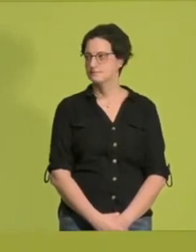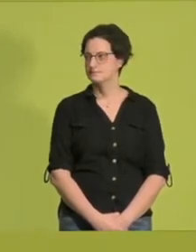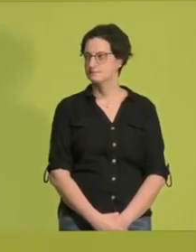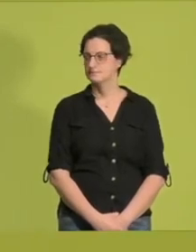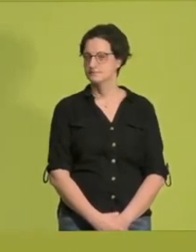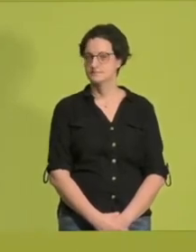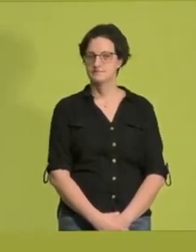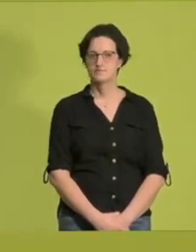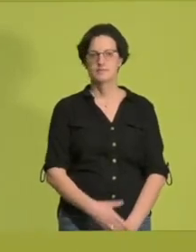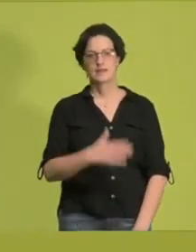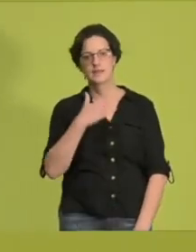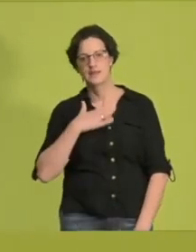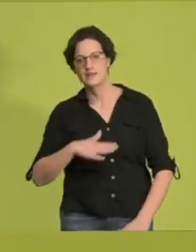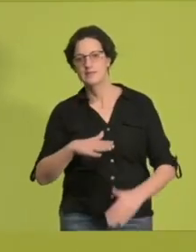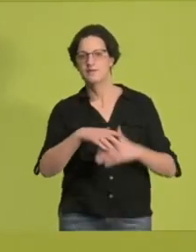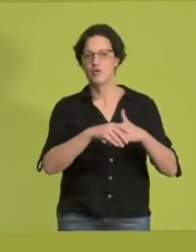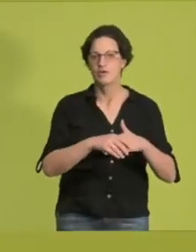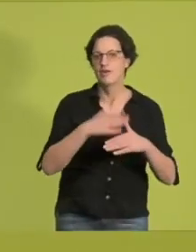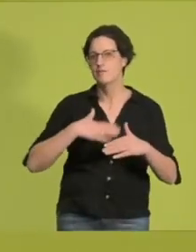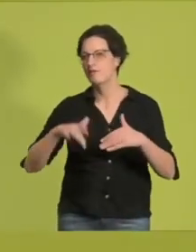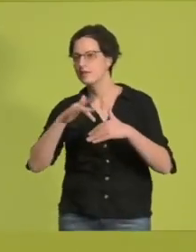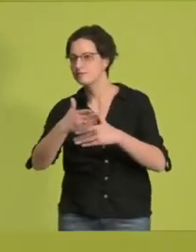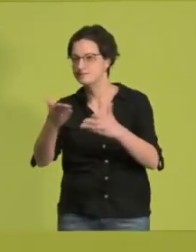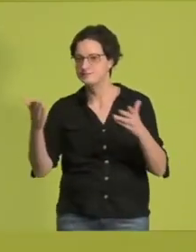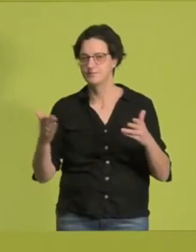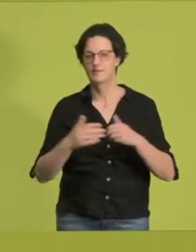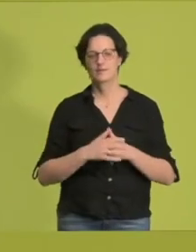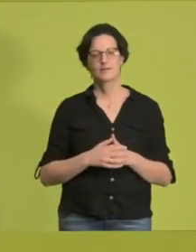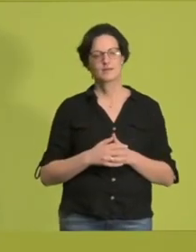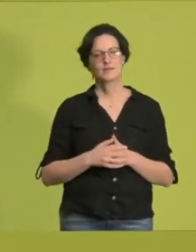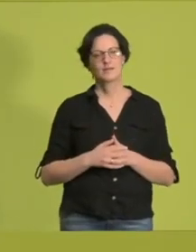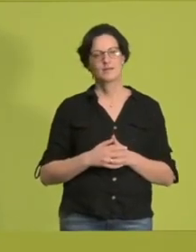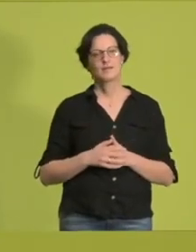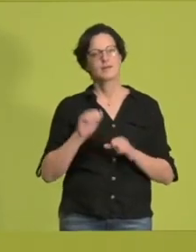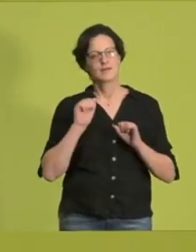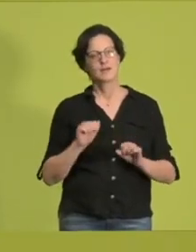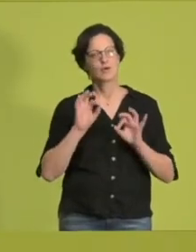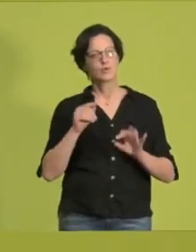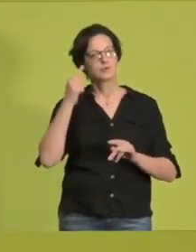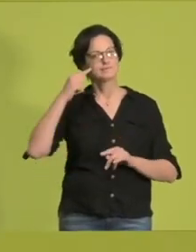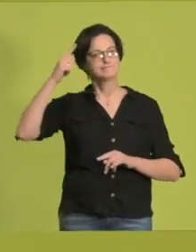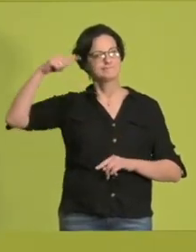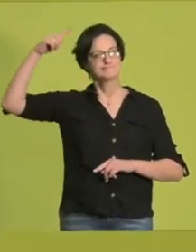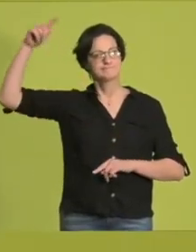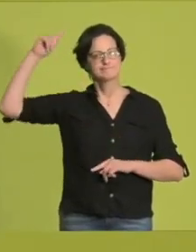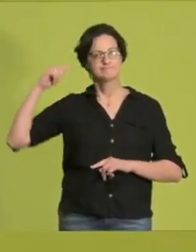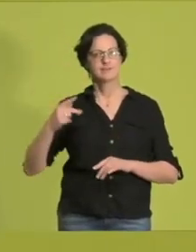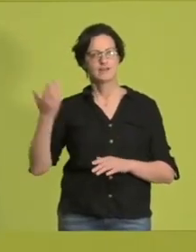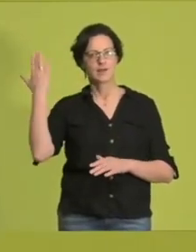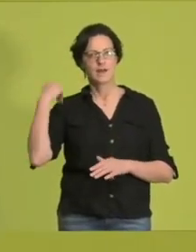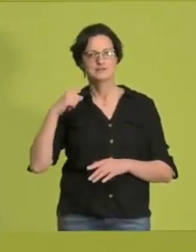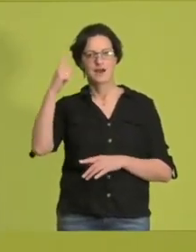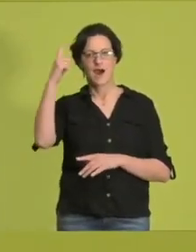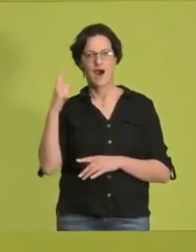liebe freundinnen und freunde ich erinnere mich noch gut an den modrigen geruch im hagener aller welt